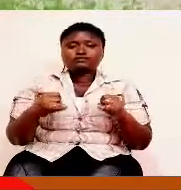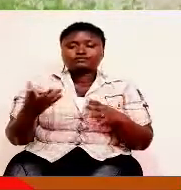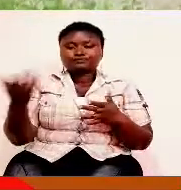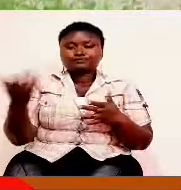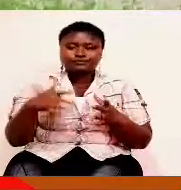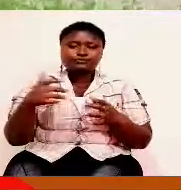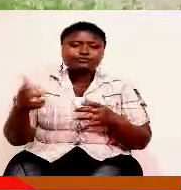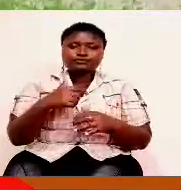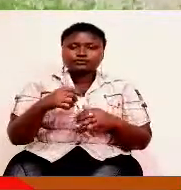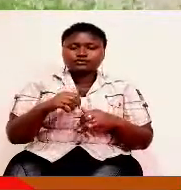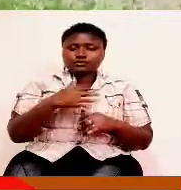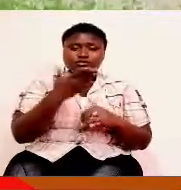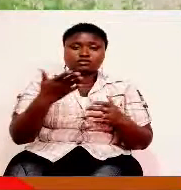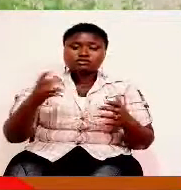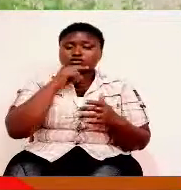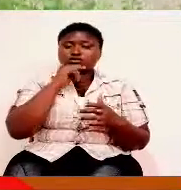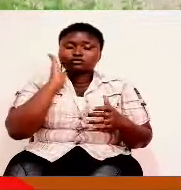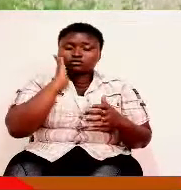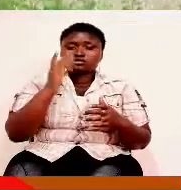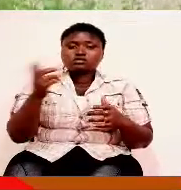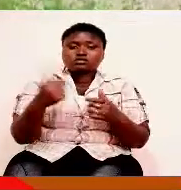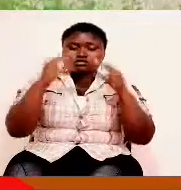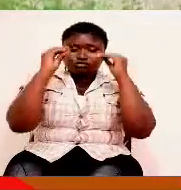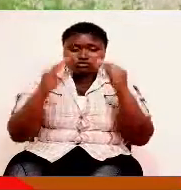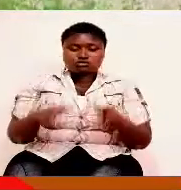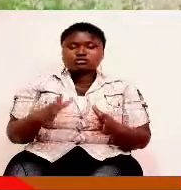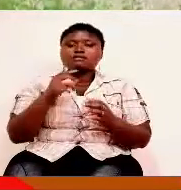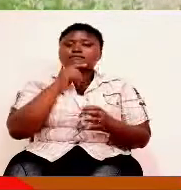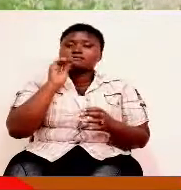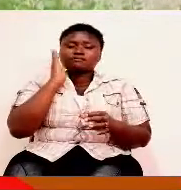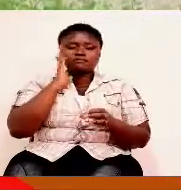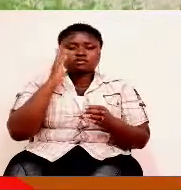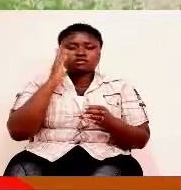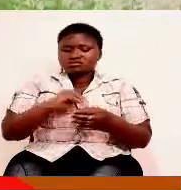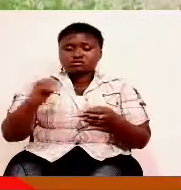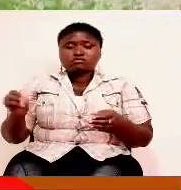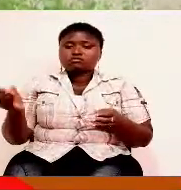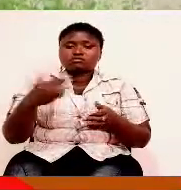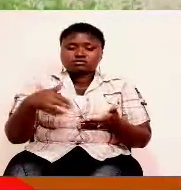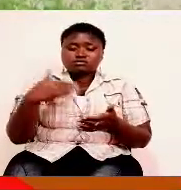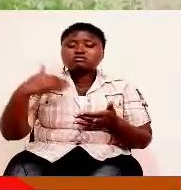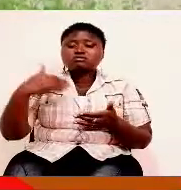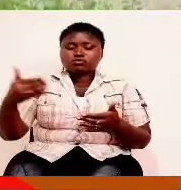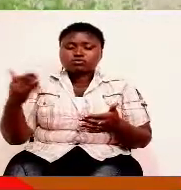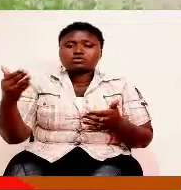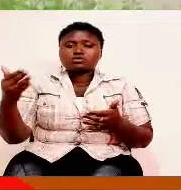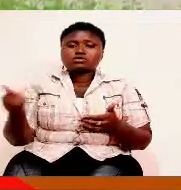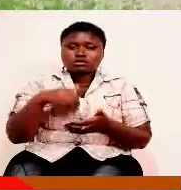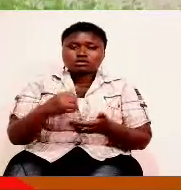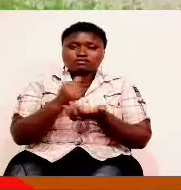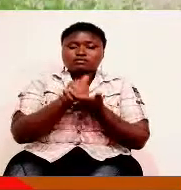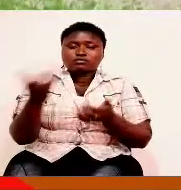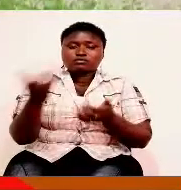na arutwo na aciari matige kurekereria ciana ciao ma make sure ni maracibacirira na ndirahupu githomo